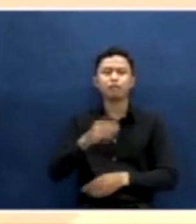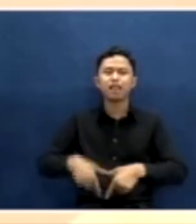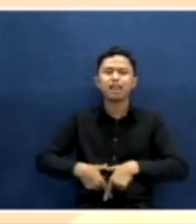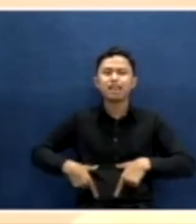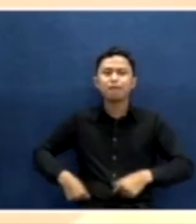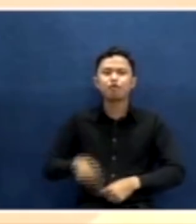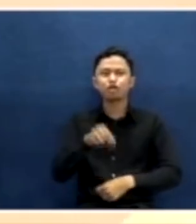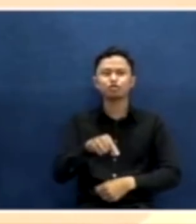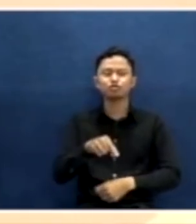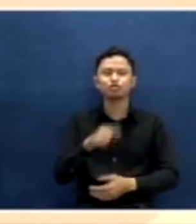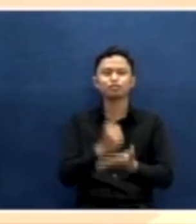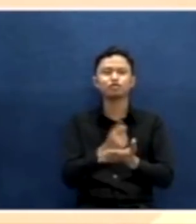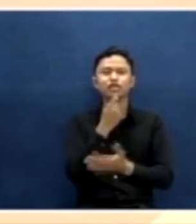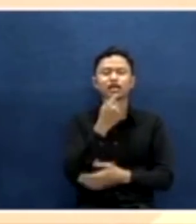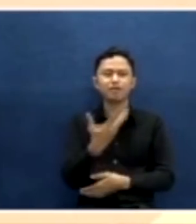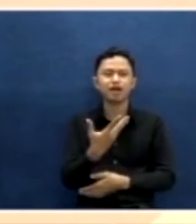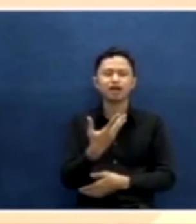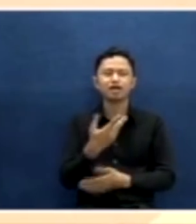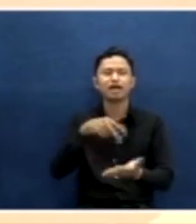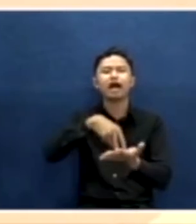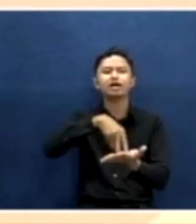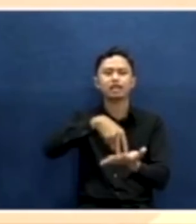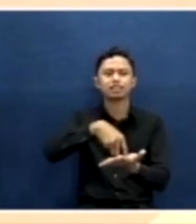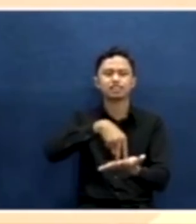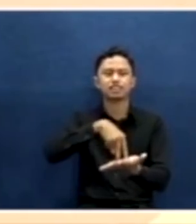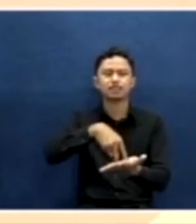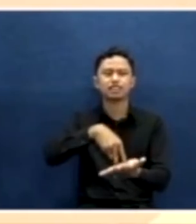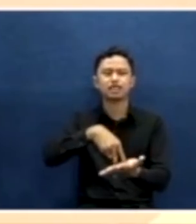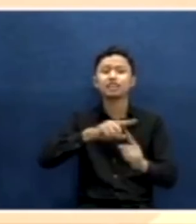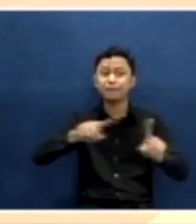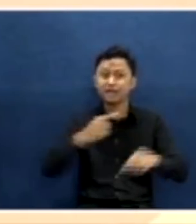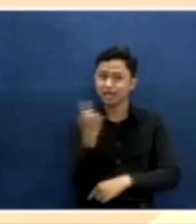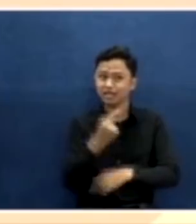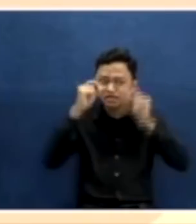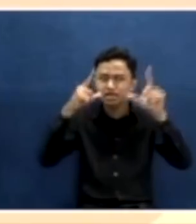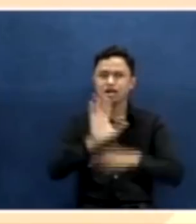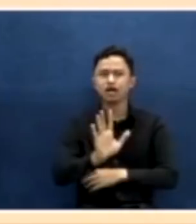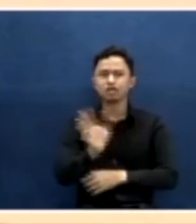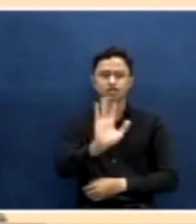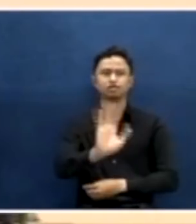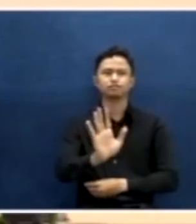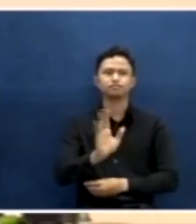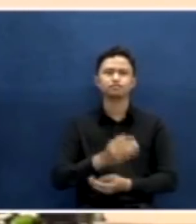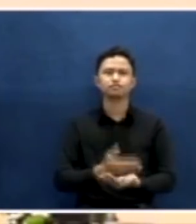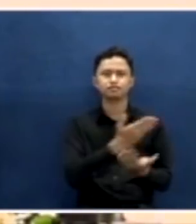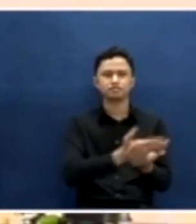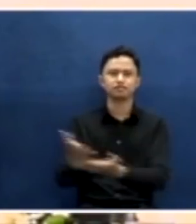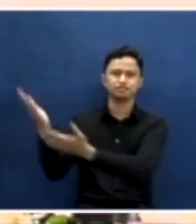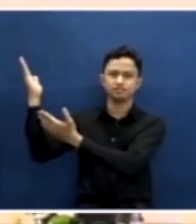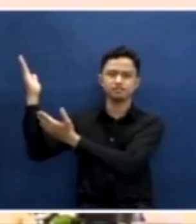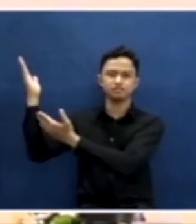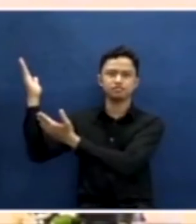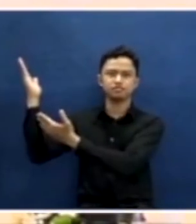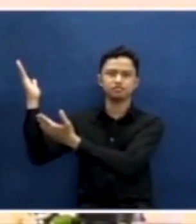tentang urusan akhirat kita dan itulah yang kita sering tidak sadari dalam kehidupan ini Hai makanya disinilah kita